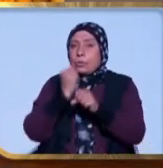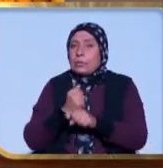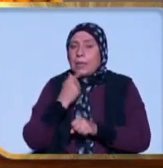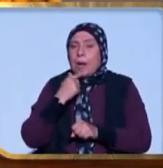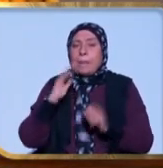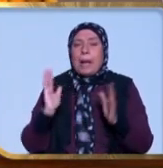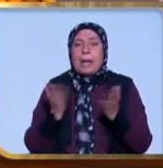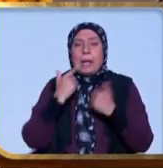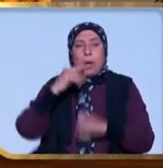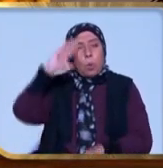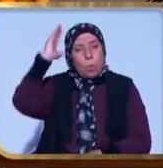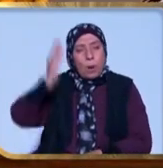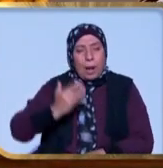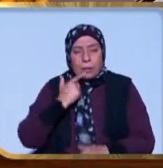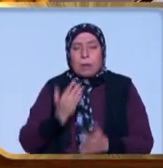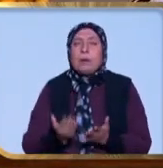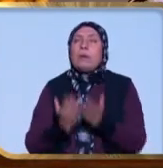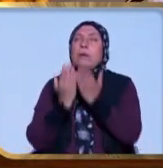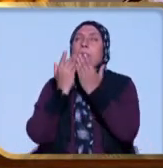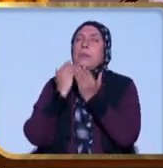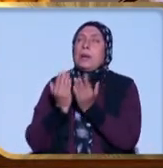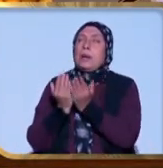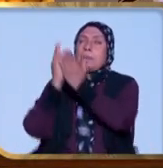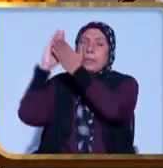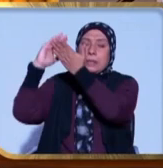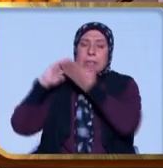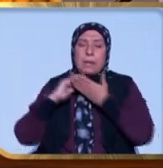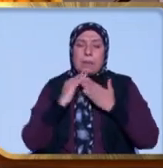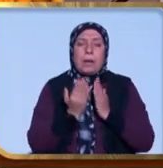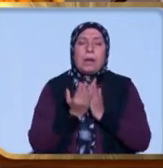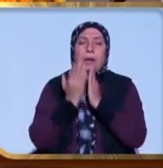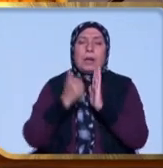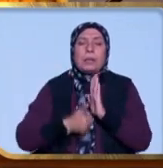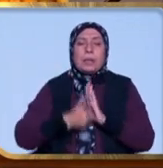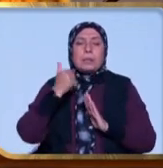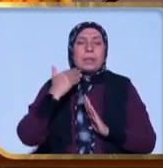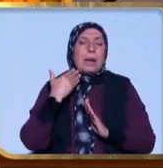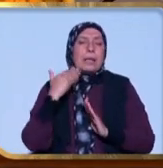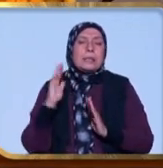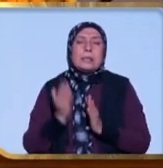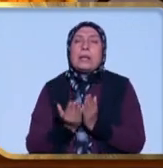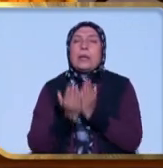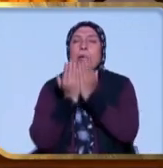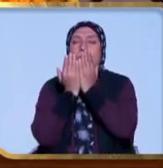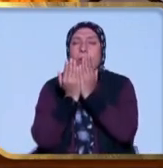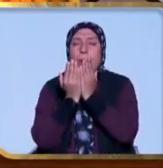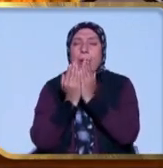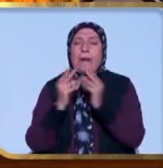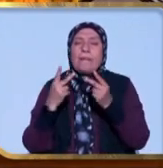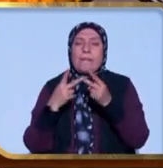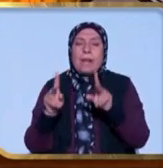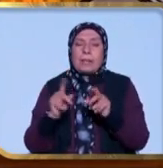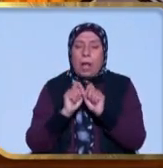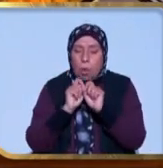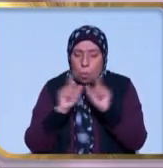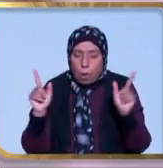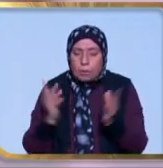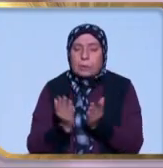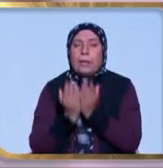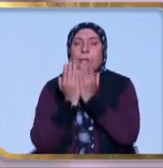وحي أوحيته نسألك. نسألك يا مولانا نصرا عزيزا، نسألك يا مولانا فتحا